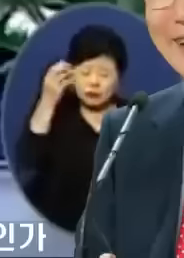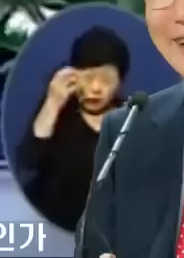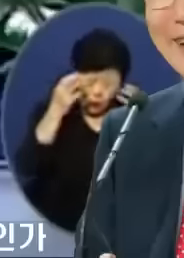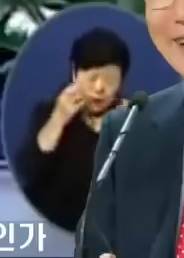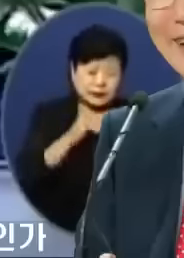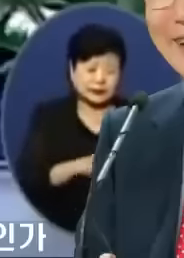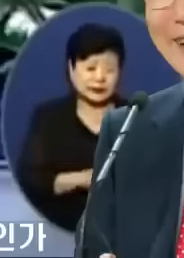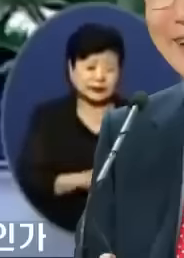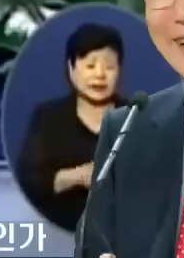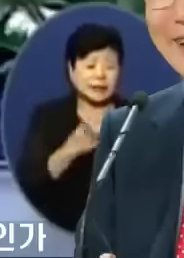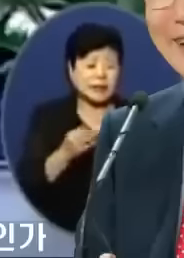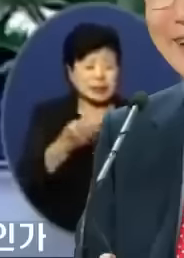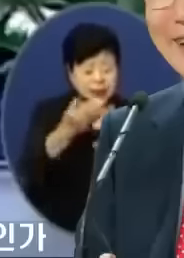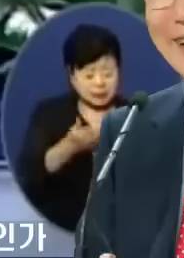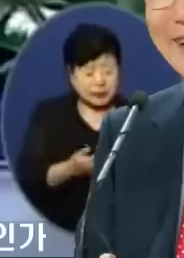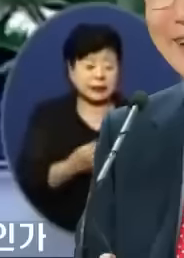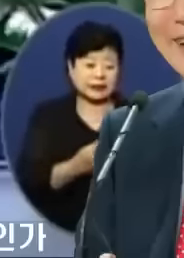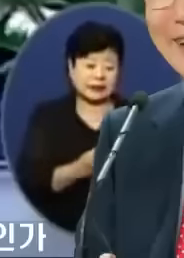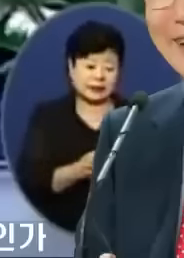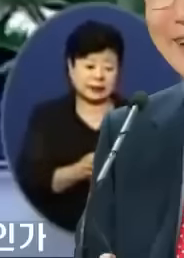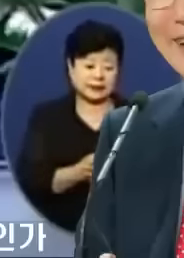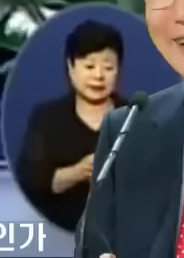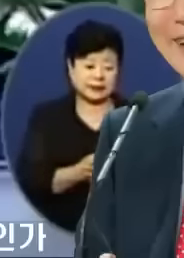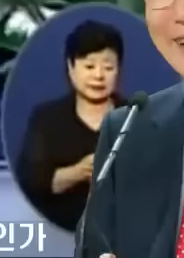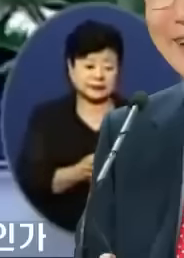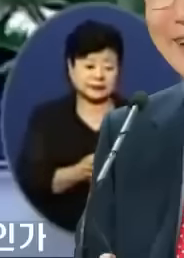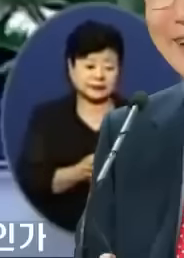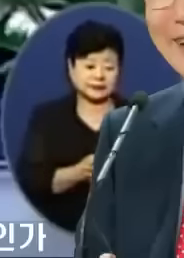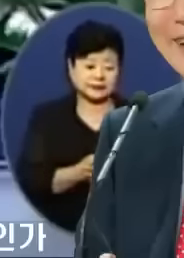고난을 많이 받았기 때문에 그런 것입니다.